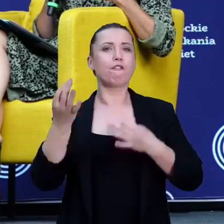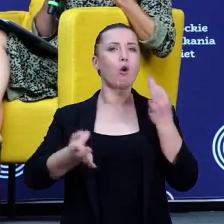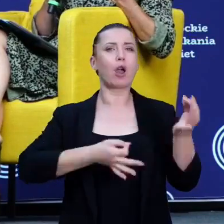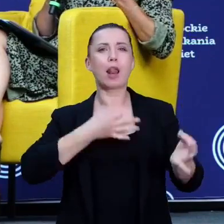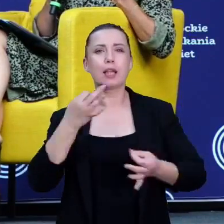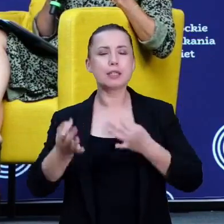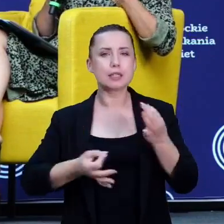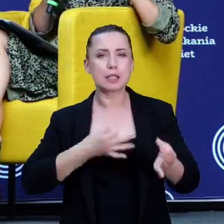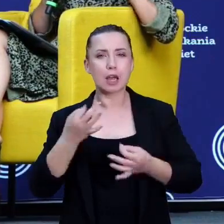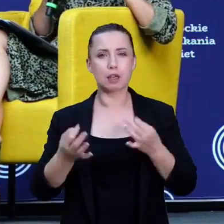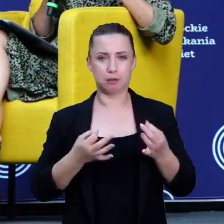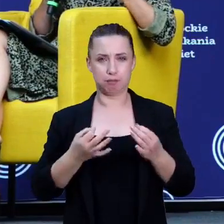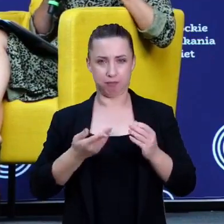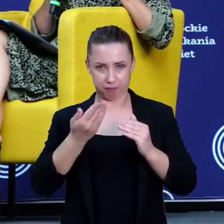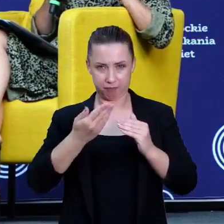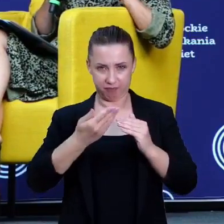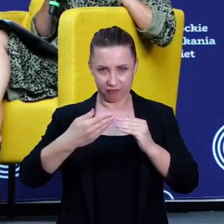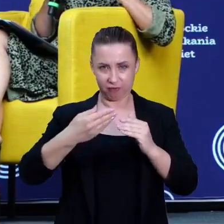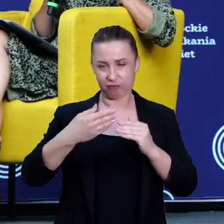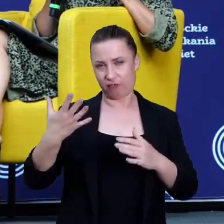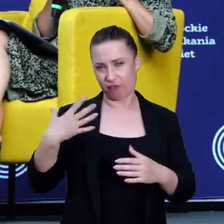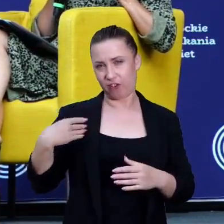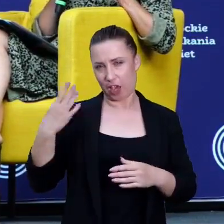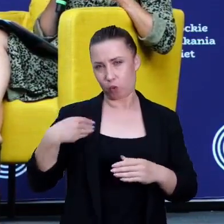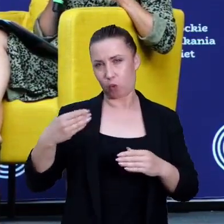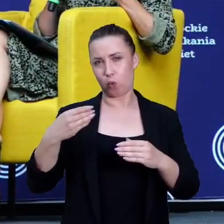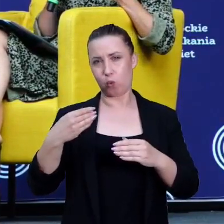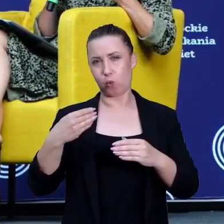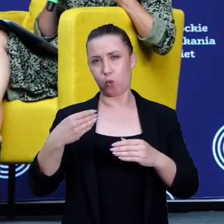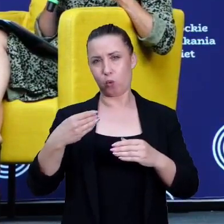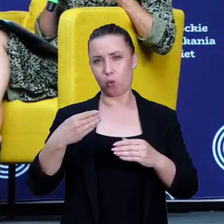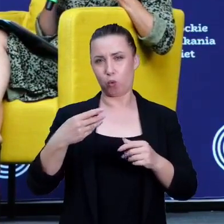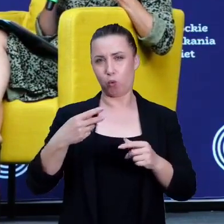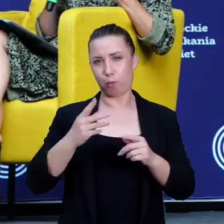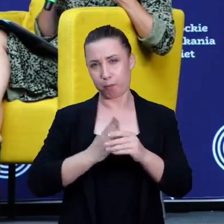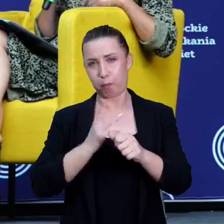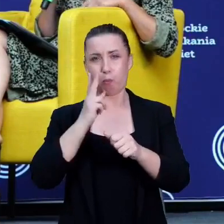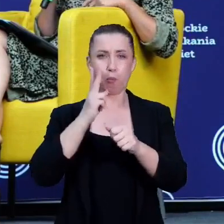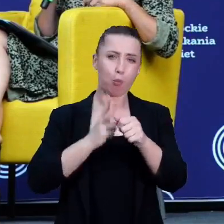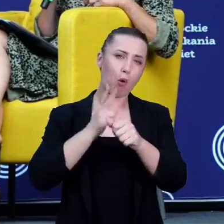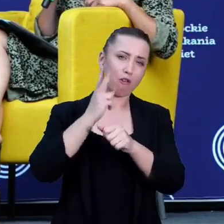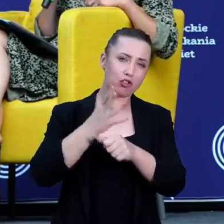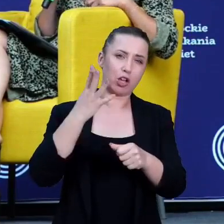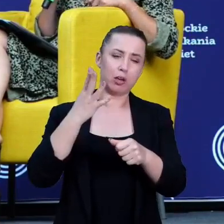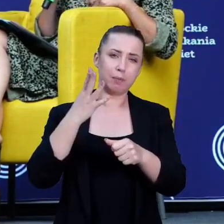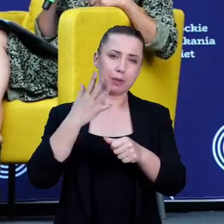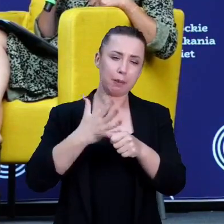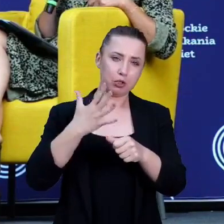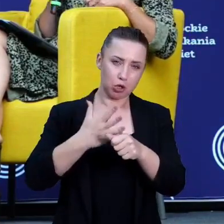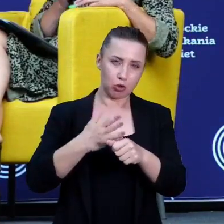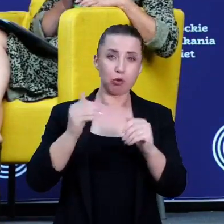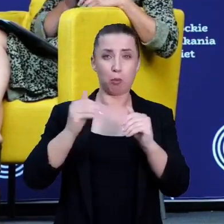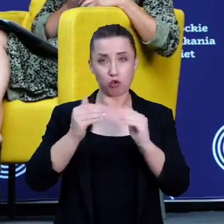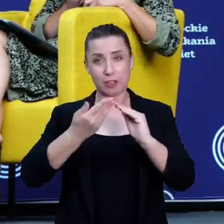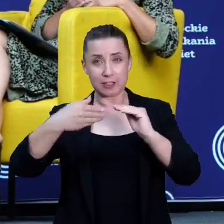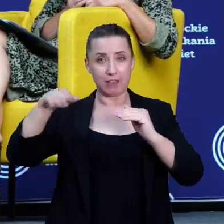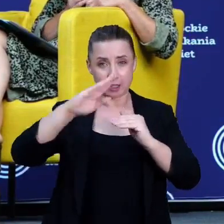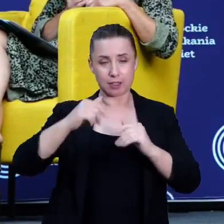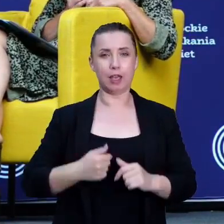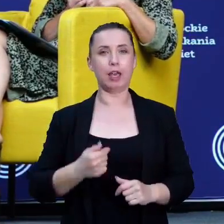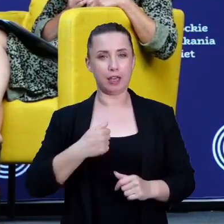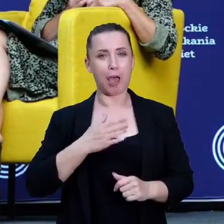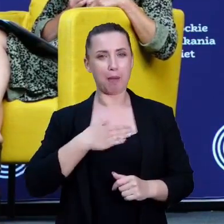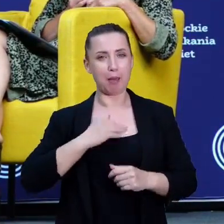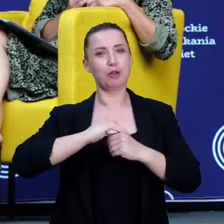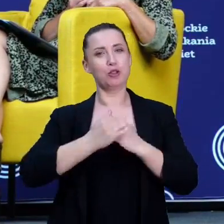jest więcej niż aktorek. Tak mogę tylko domniemywać, ale może się mylę w tej kwestii. Ja szczęśliwie jestem